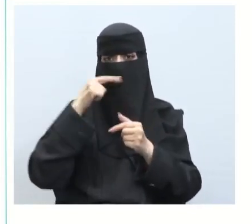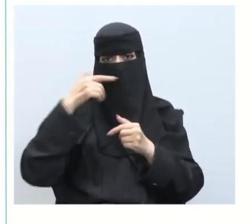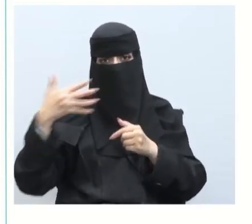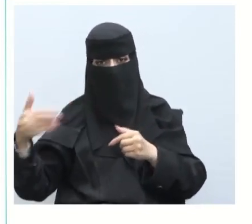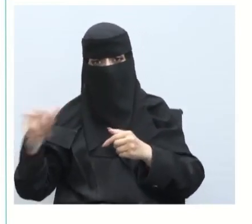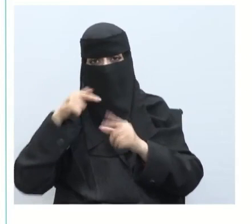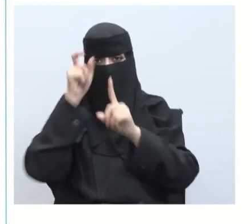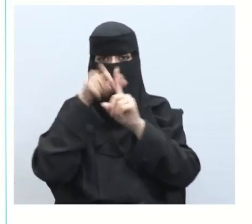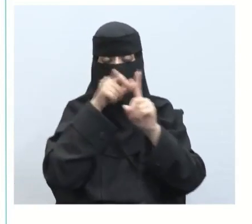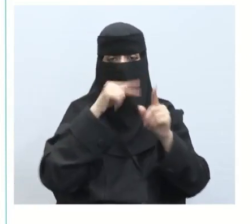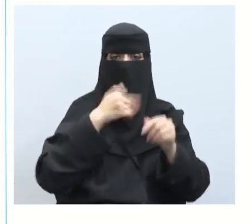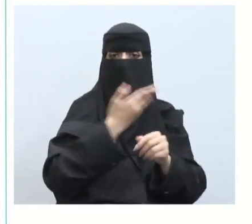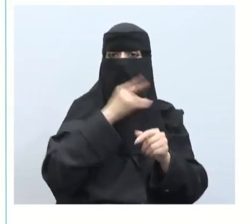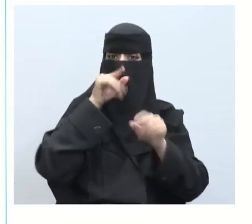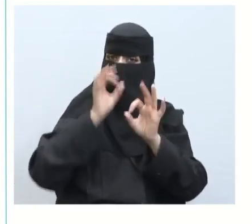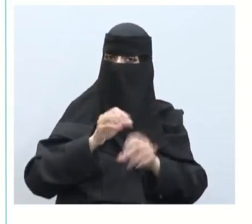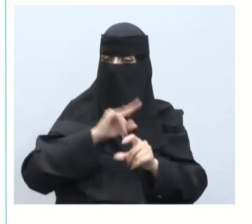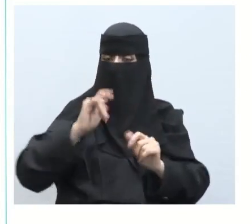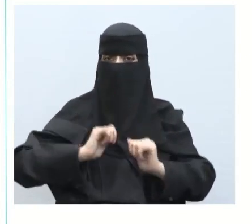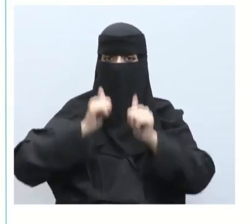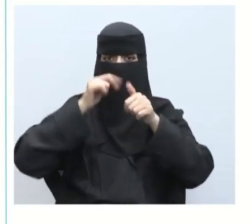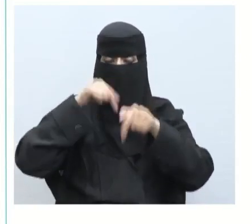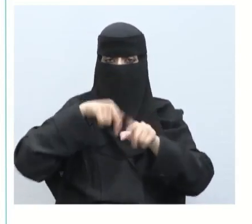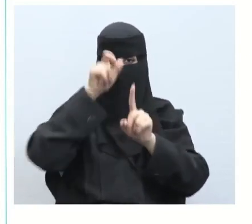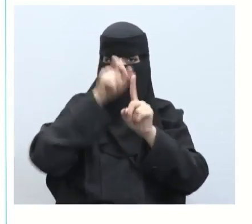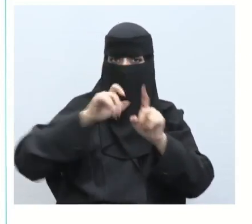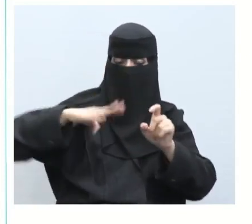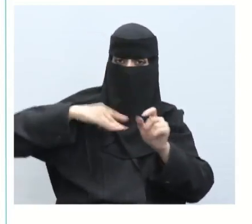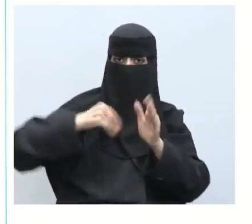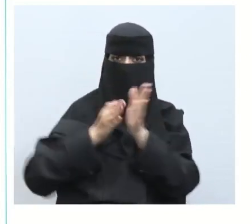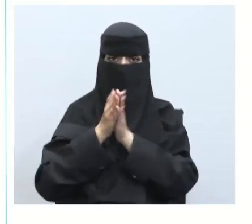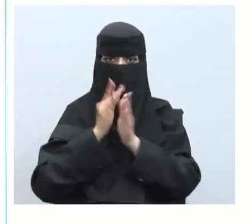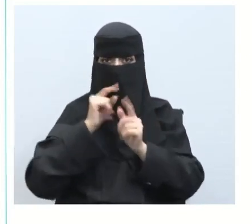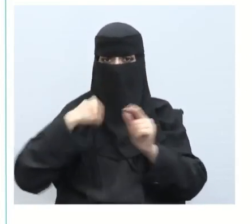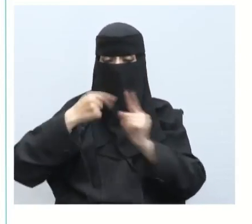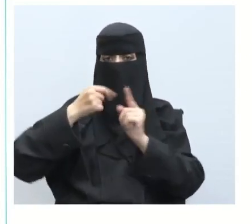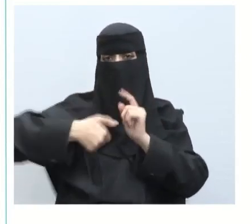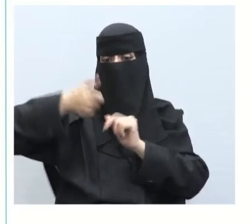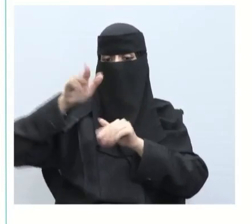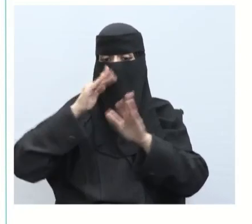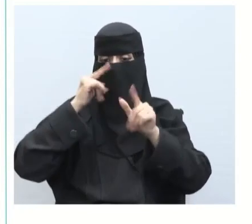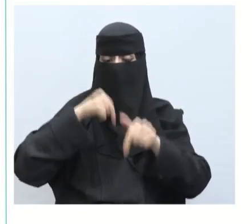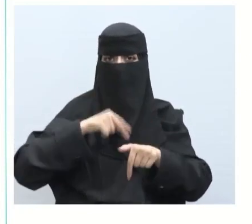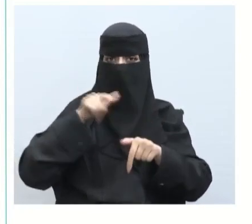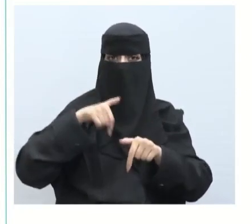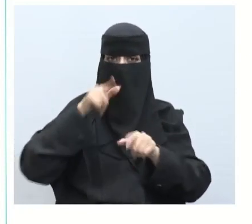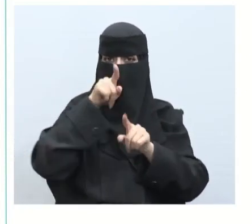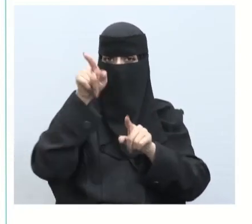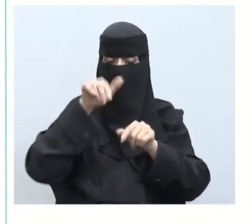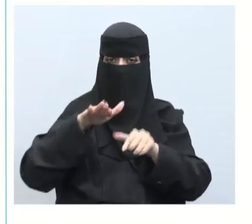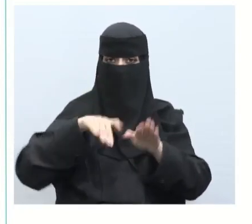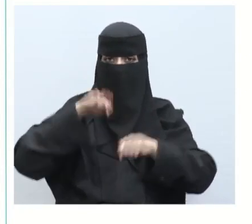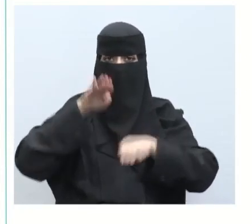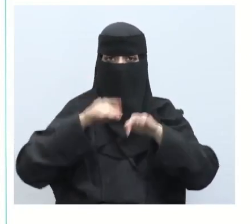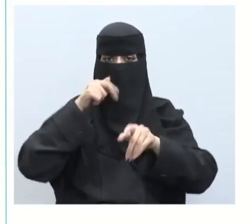الافراد بالتاكيد سيتابرونك المدير تحفيزهم لتحقيق اداف المنظمه لابد ان يكون هنالك